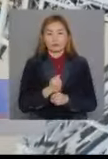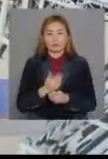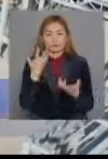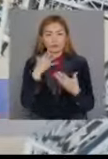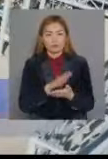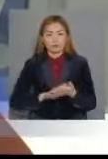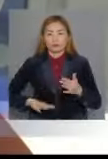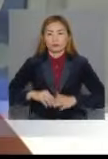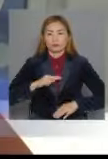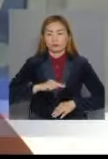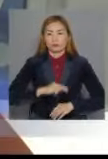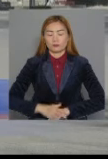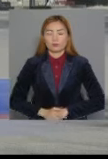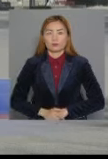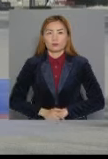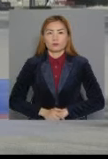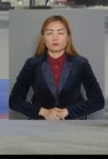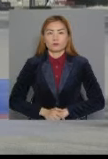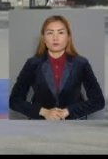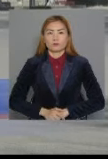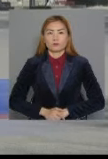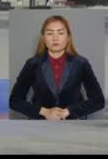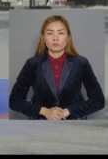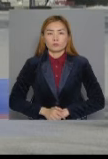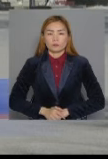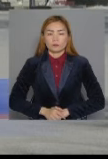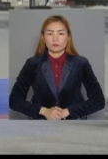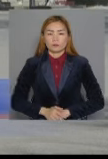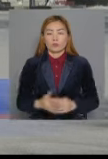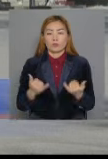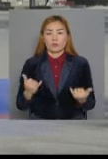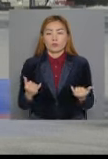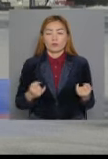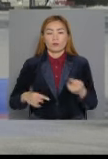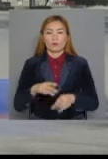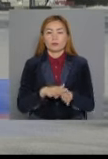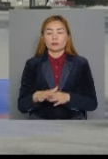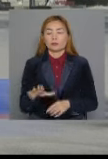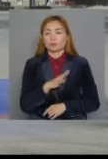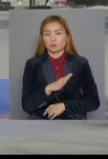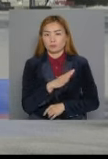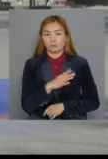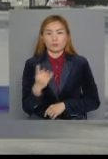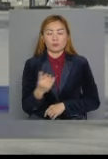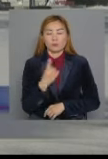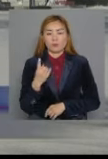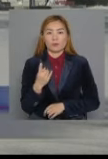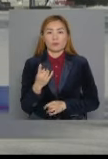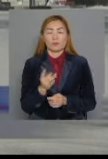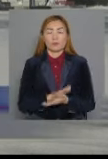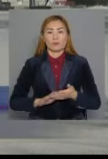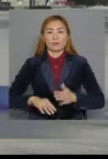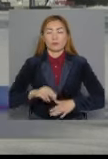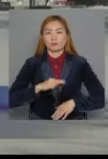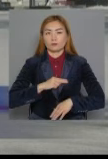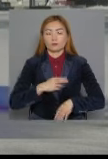современные очистные сооружения. На сегодняшний день мы реализовали и запустили первый этап механических очистных